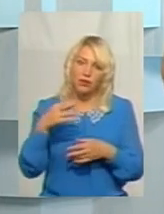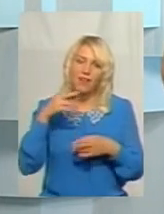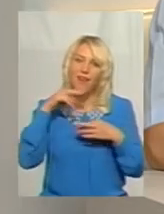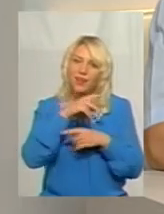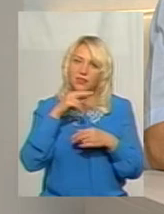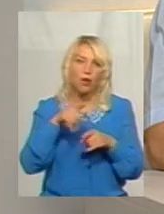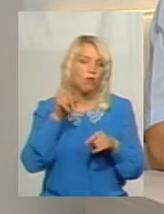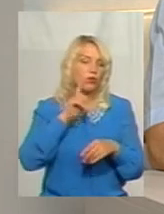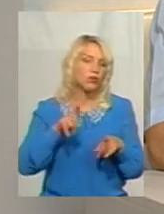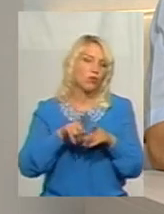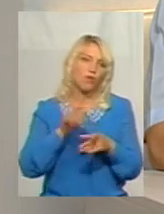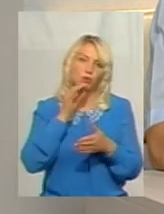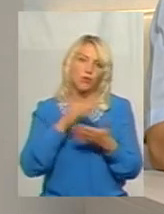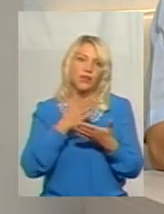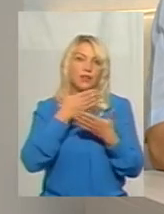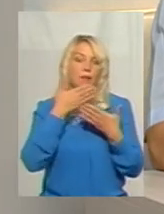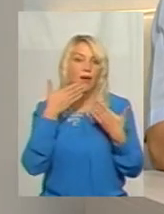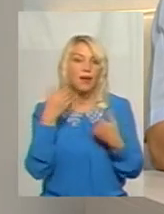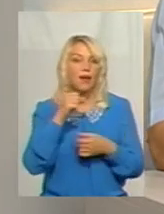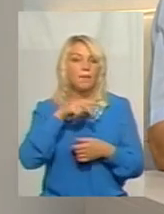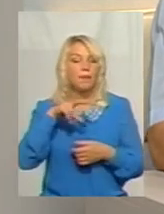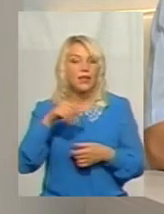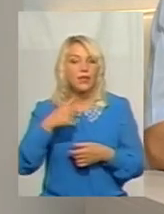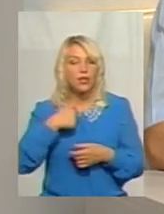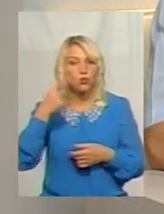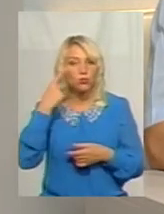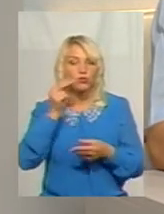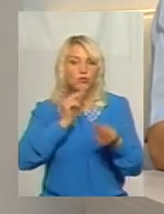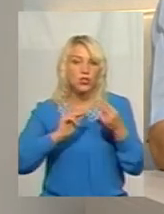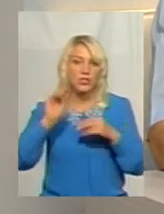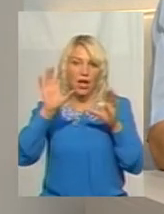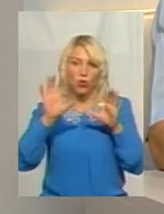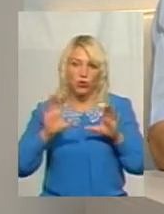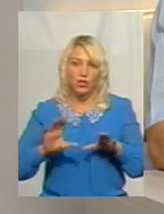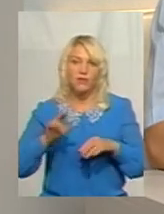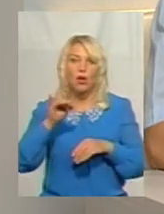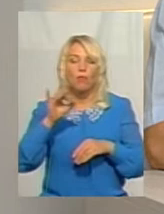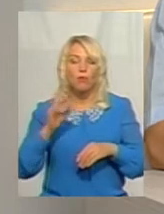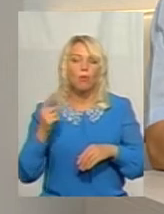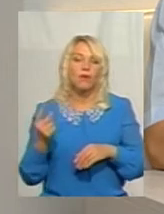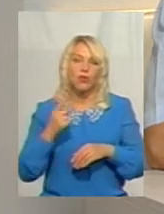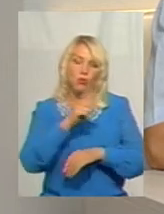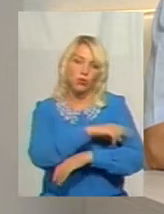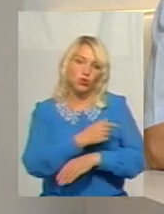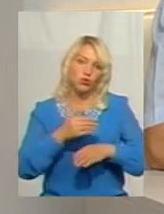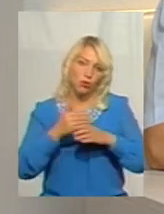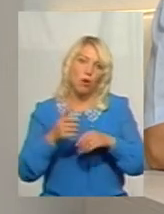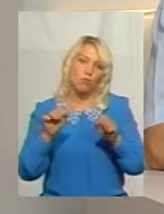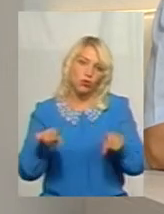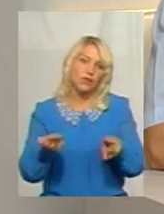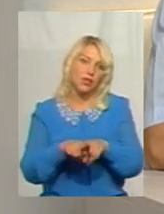такої відповідальності немає, але я думаю, що з досконаленням цього законодавства про первинну медичну допомогу, можливо, що й таке